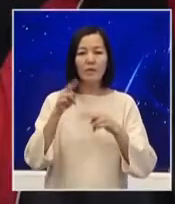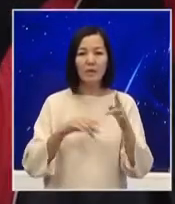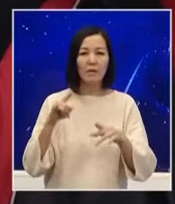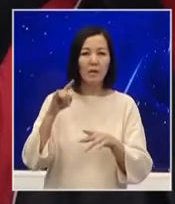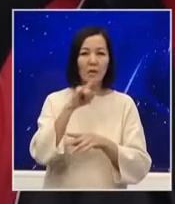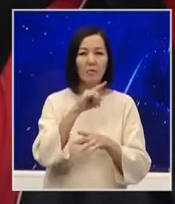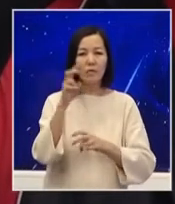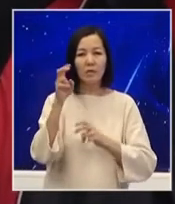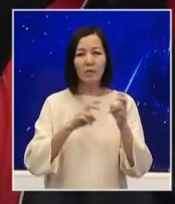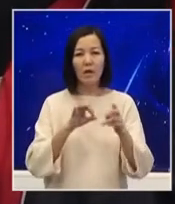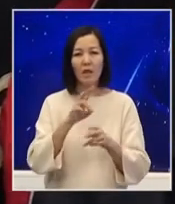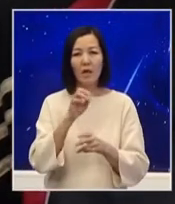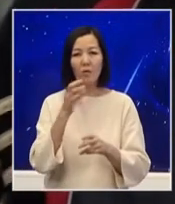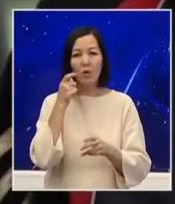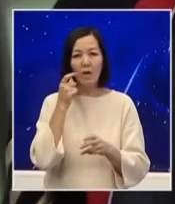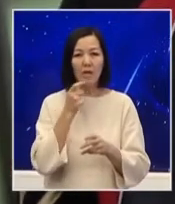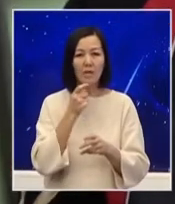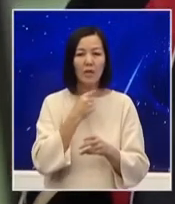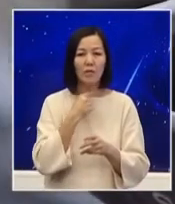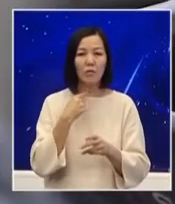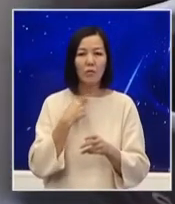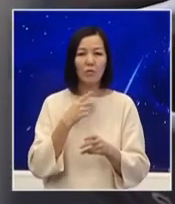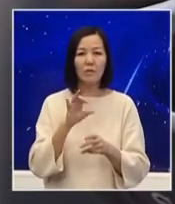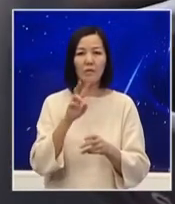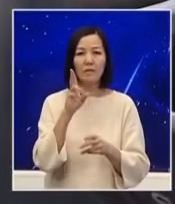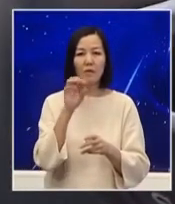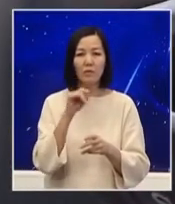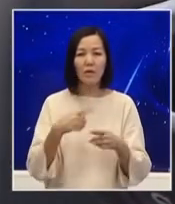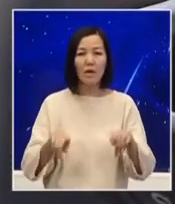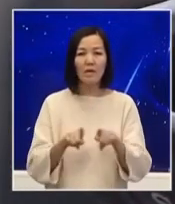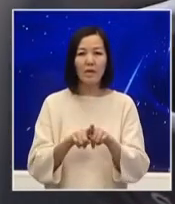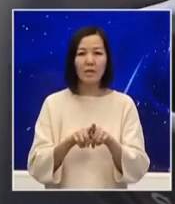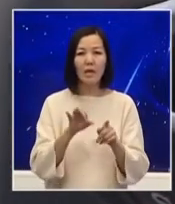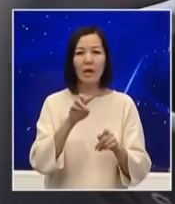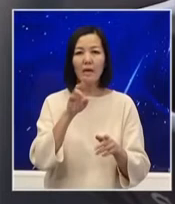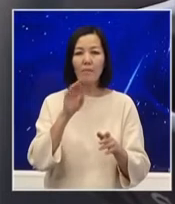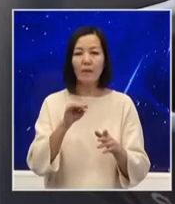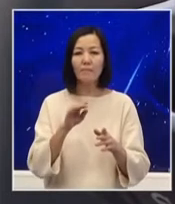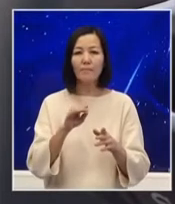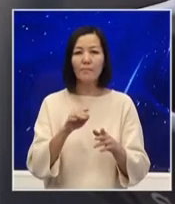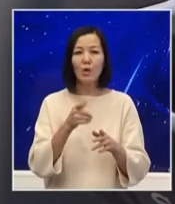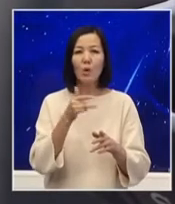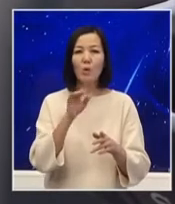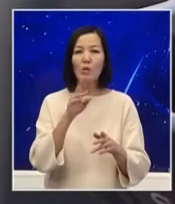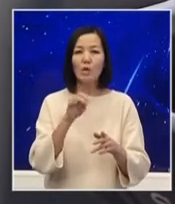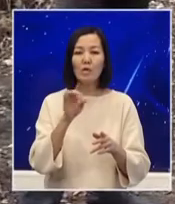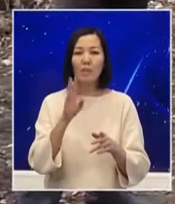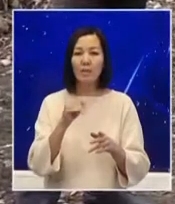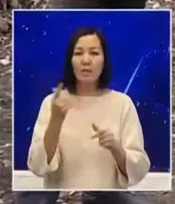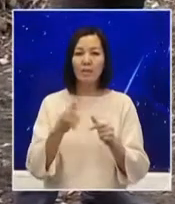аэропорта, заводов Алаколь-Кант и Талдыкурганский свинцовый, а также предприятия «Арман». А Окружение Гульшары Баталовой называло